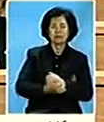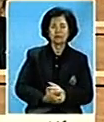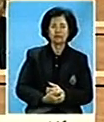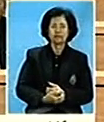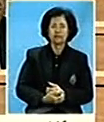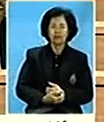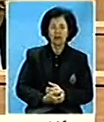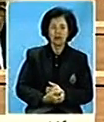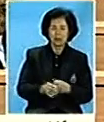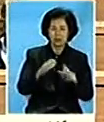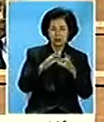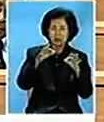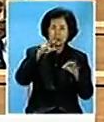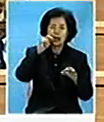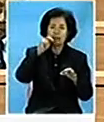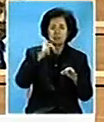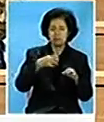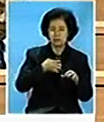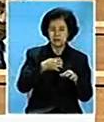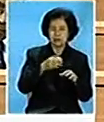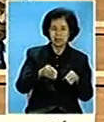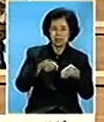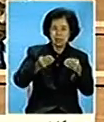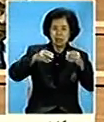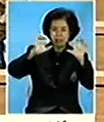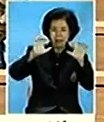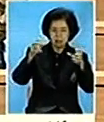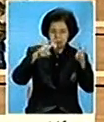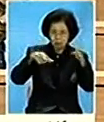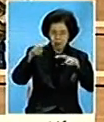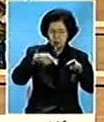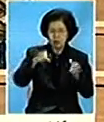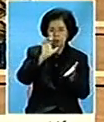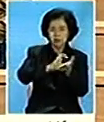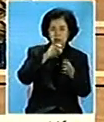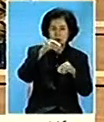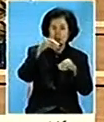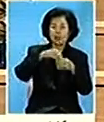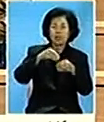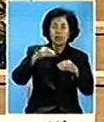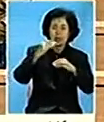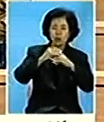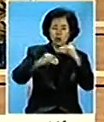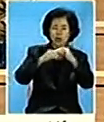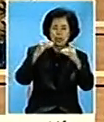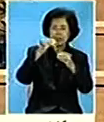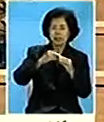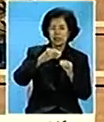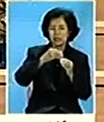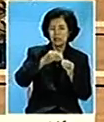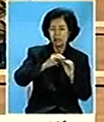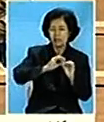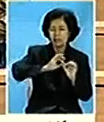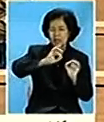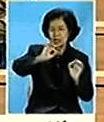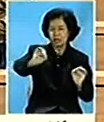เรื่องน้ำครับท่านประธานครับก็อยากจะให้รัฐบาลนะครับได้พิจารณาลงทุนในโครงการที่มีผลระยะยาวโดยสามารถแก้ปัญห